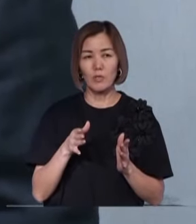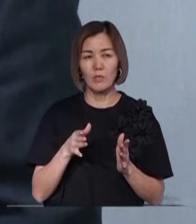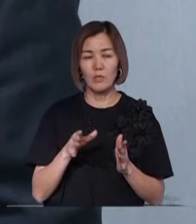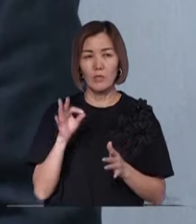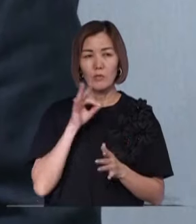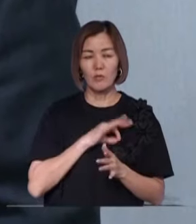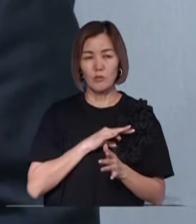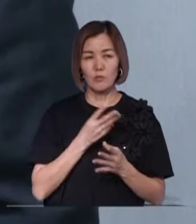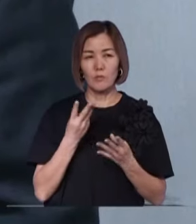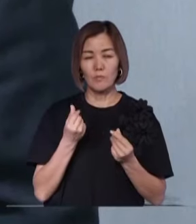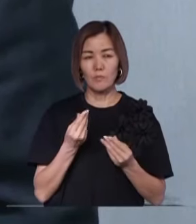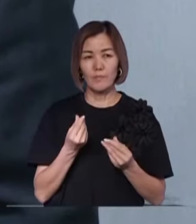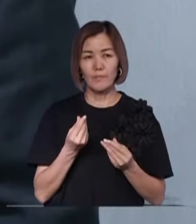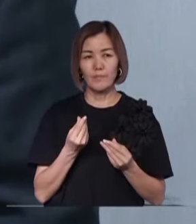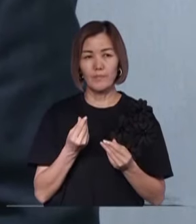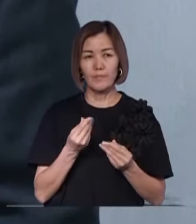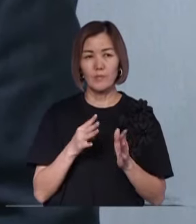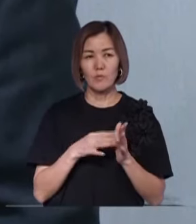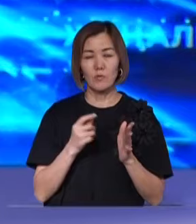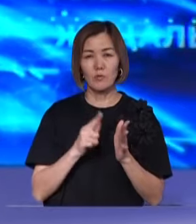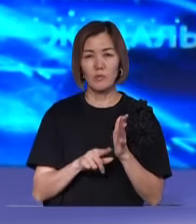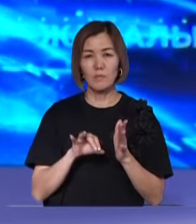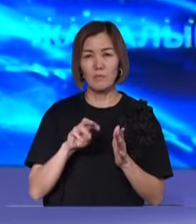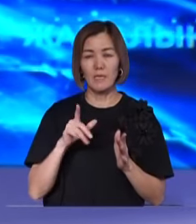Түсім күтілуі 970 миллиард.